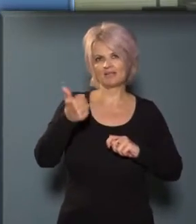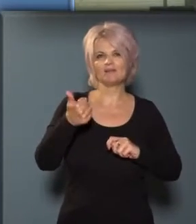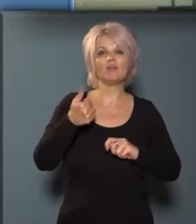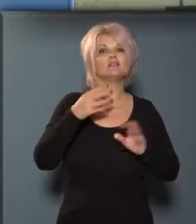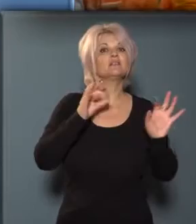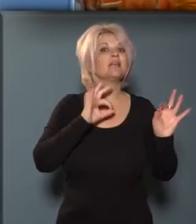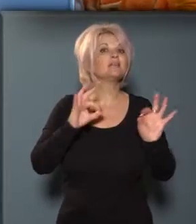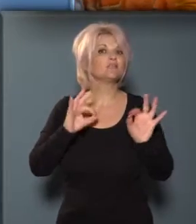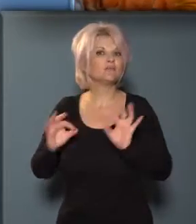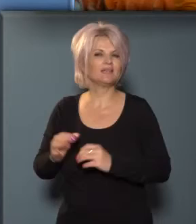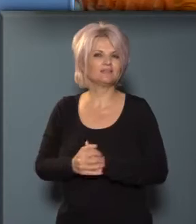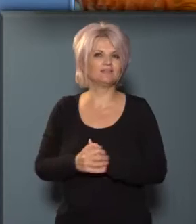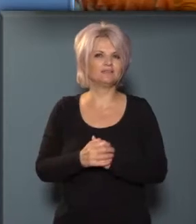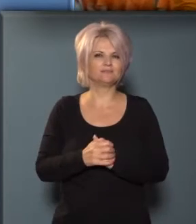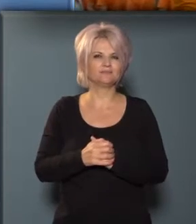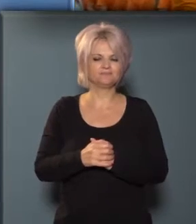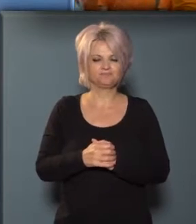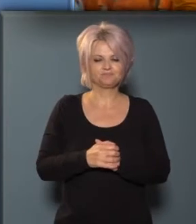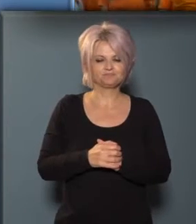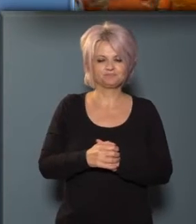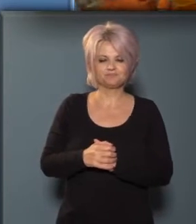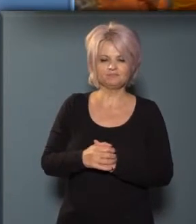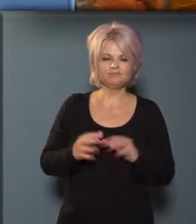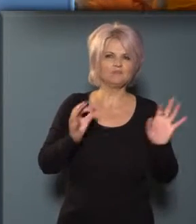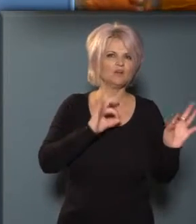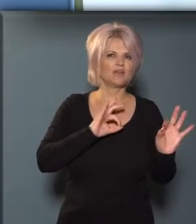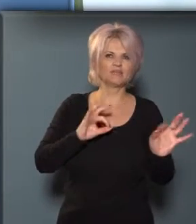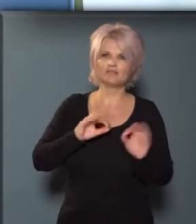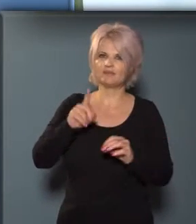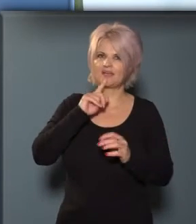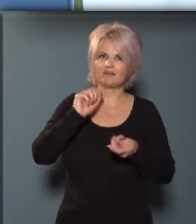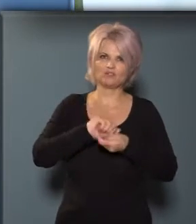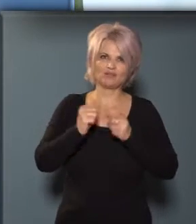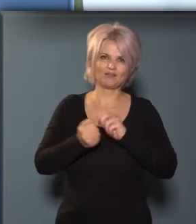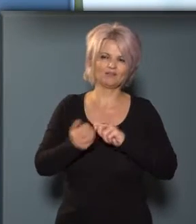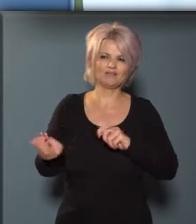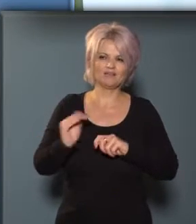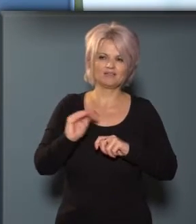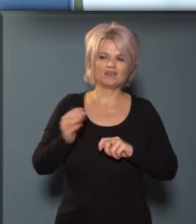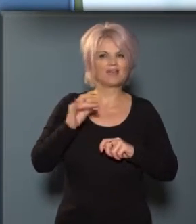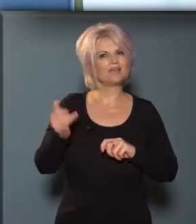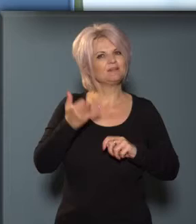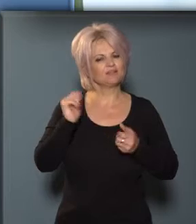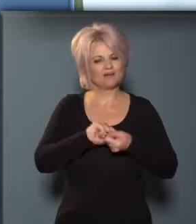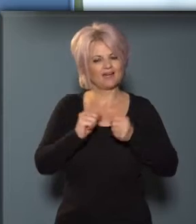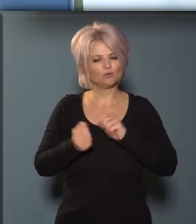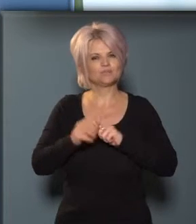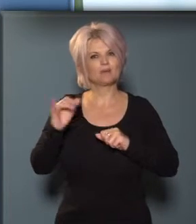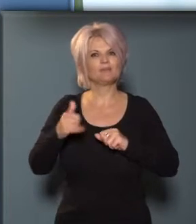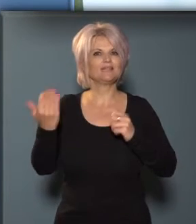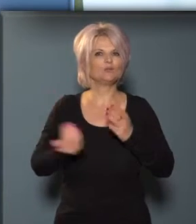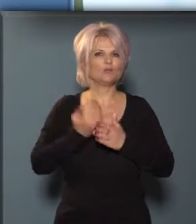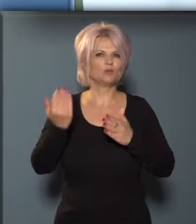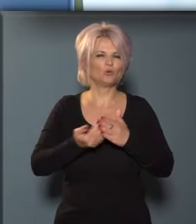változott-e valamit? Hát igazából a rendezvény nem sokat változott, a gyerekek azok, akik mindig változnak, ők mindig újak, hiszen